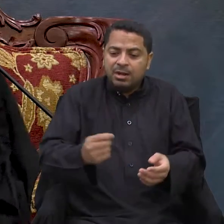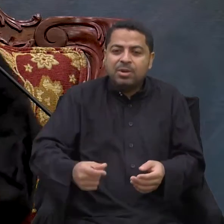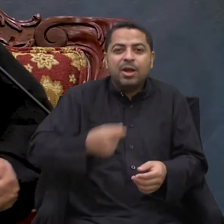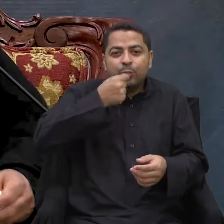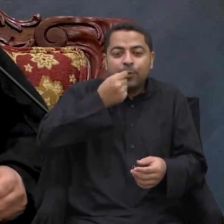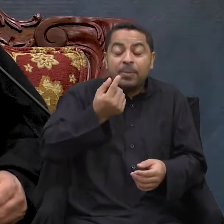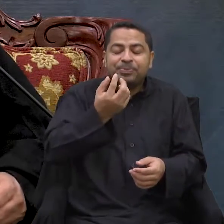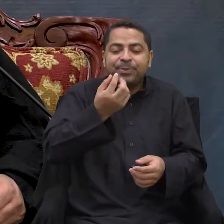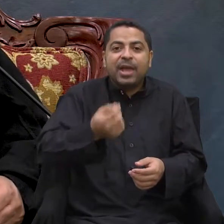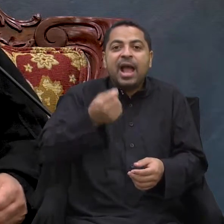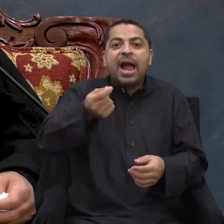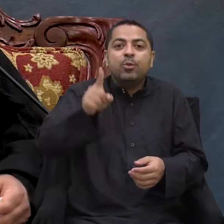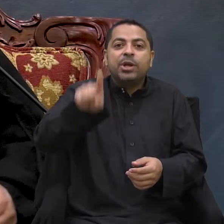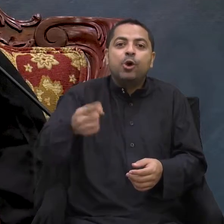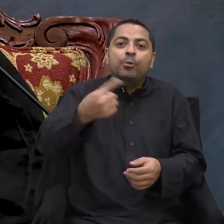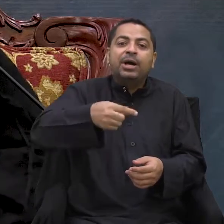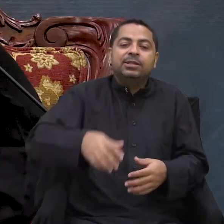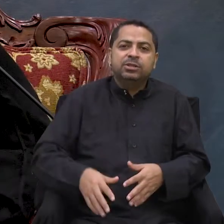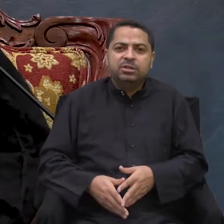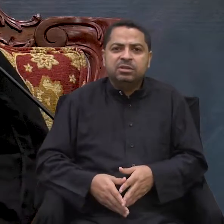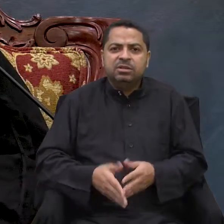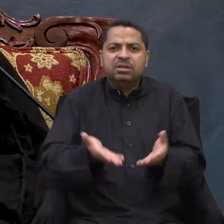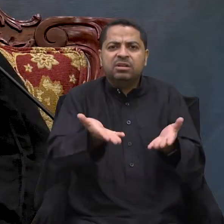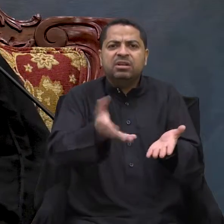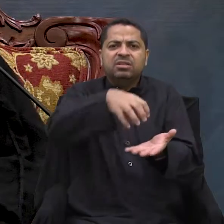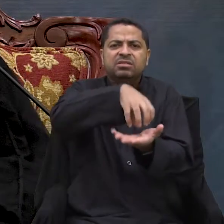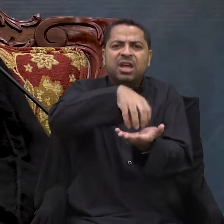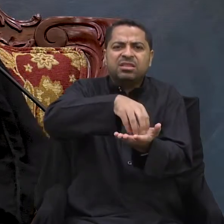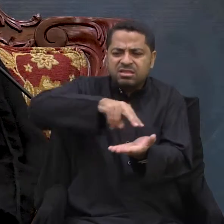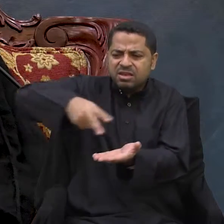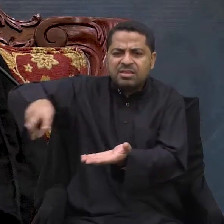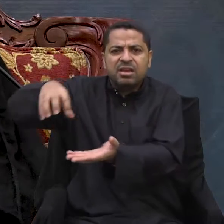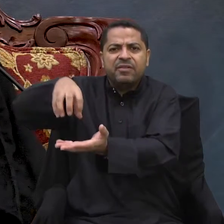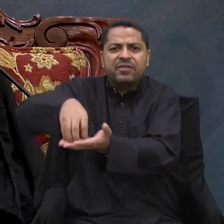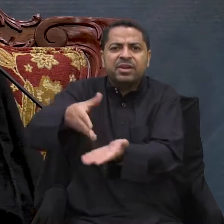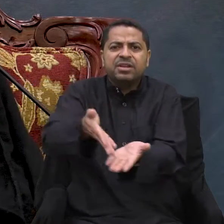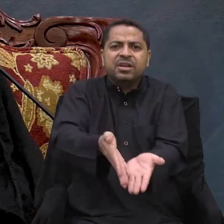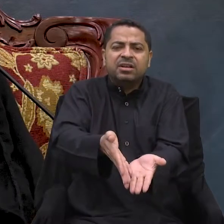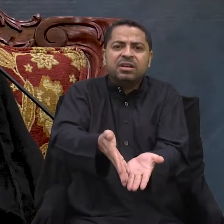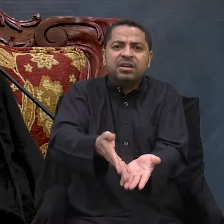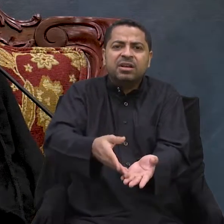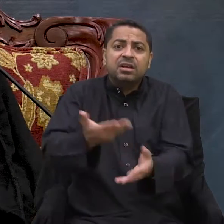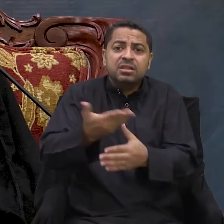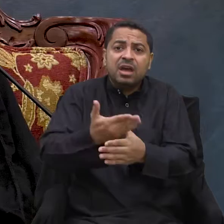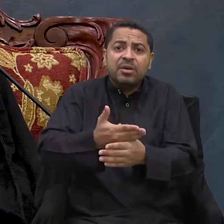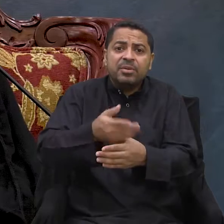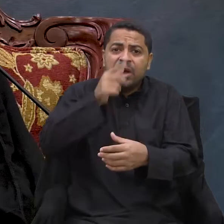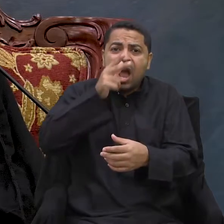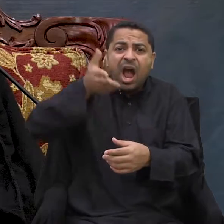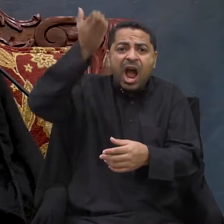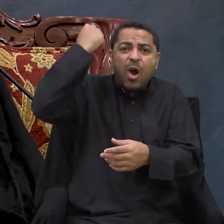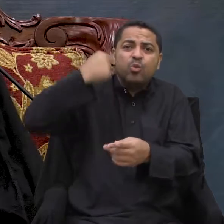عاشوراء وغير ذلك كما ذكروا في بعض بلاد المسلمين، جريا على ما